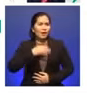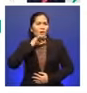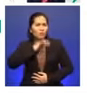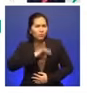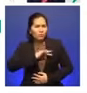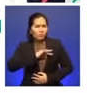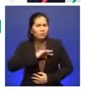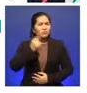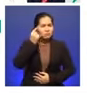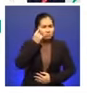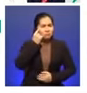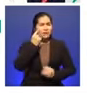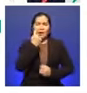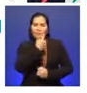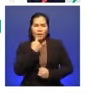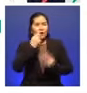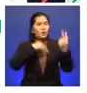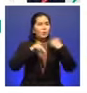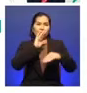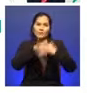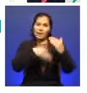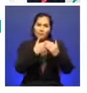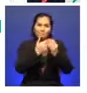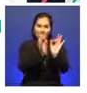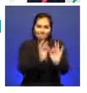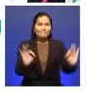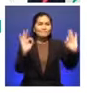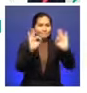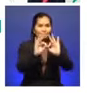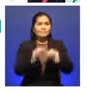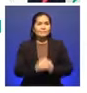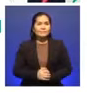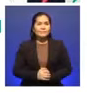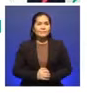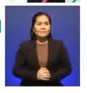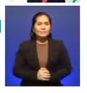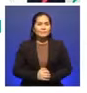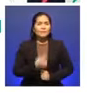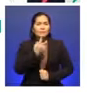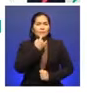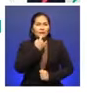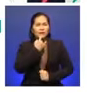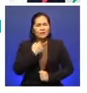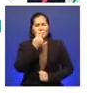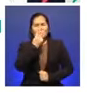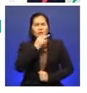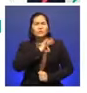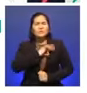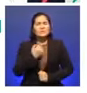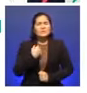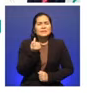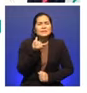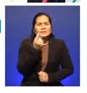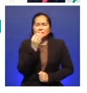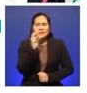ต่างๆรวมทั้งสุขภาพช่องปากเนี่ยจึงเป็นสิ่งจำเป็นด้วยแม้ว่าช่องปากจะเป็นอวัยวะเล็กๆของร่างก